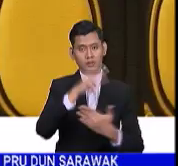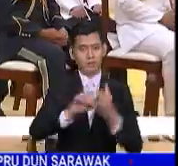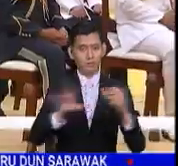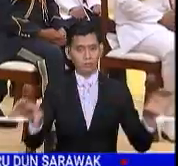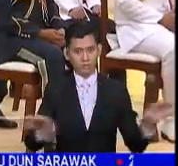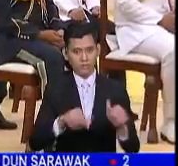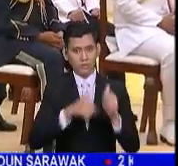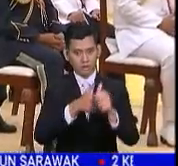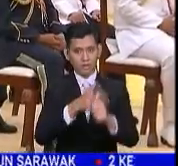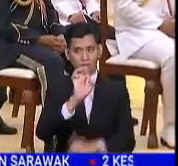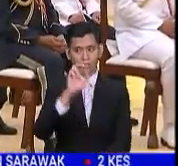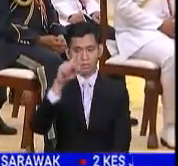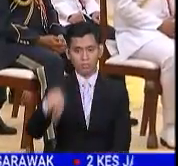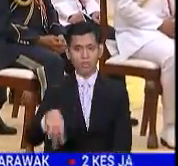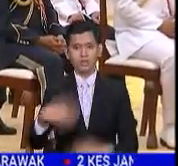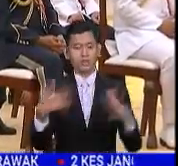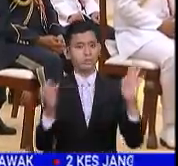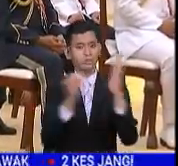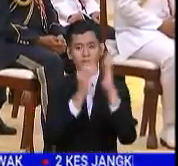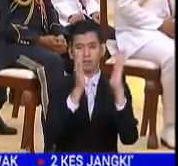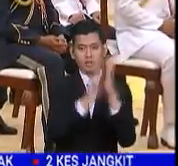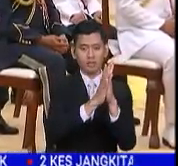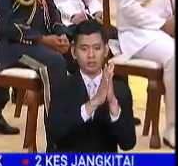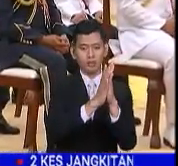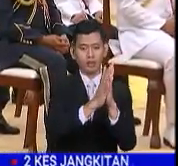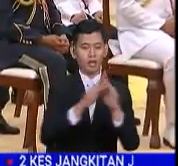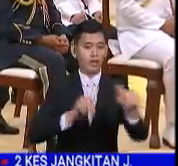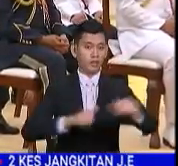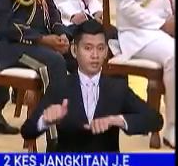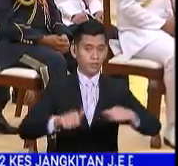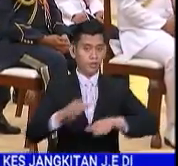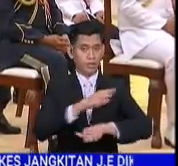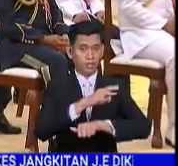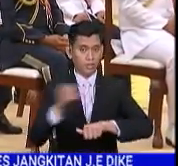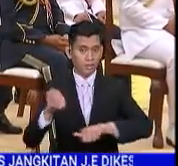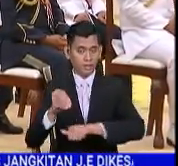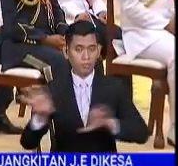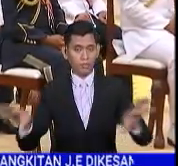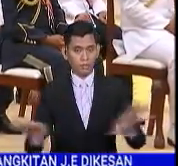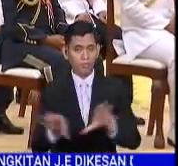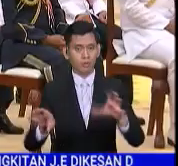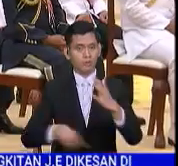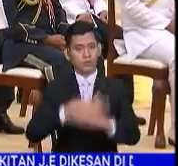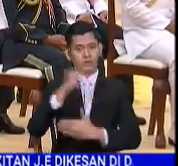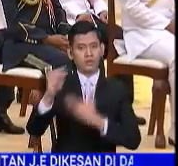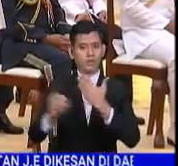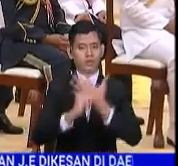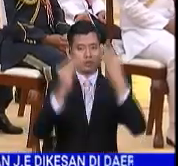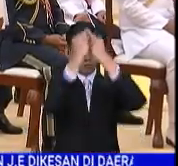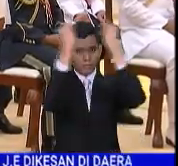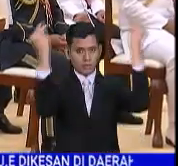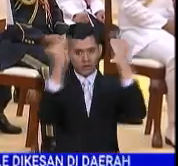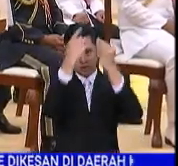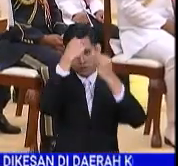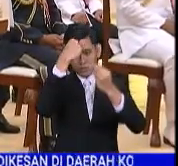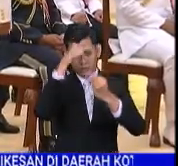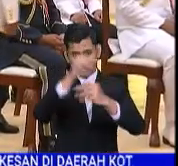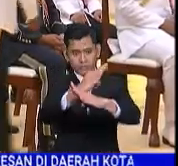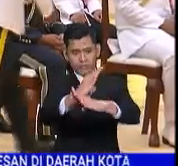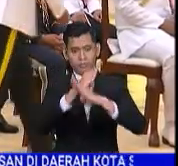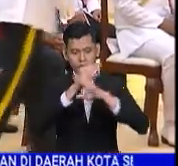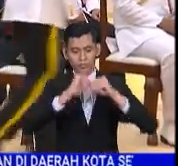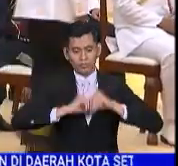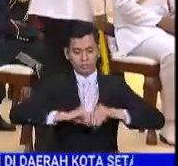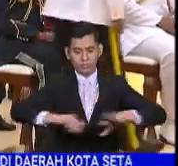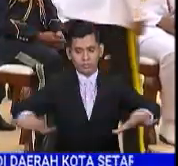pematuhan ketat posedur operasi standar shopee bagi activity dan protokol penganjuran sesuatu Majlis Rasmi bagi mengekang